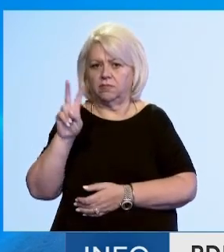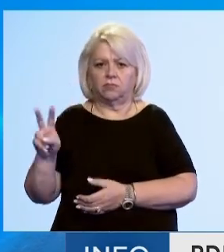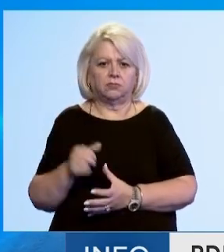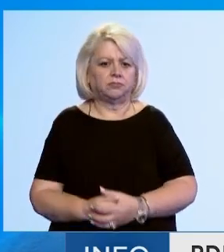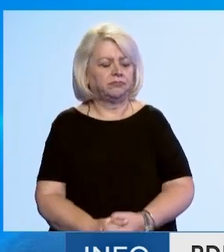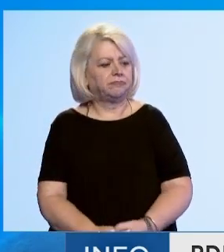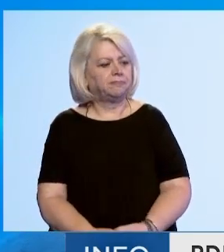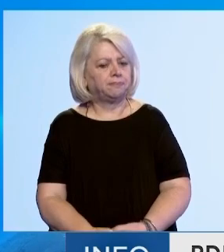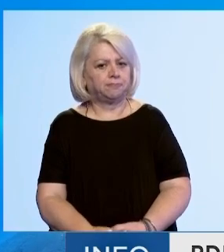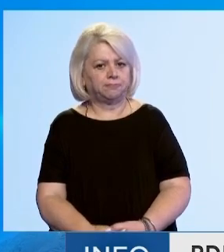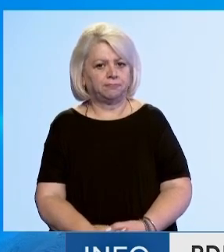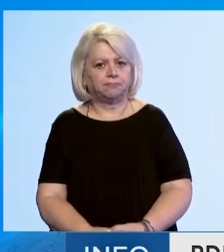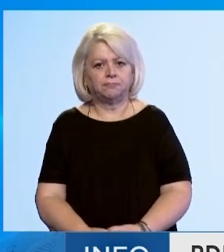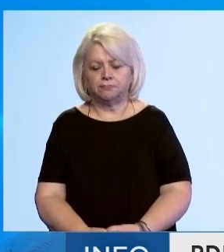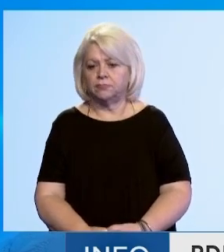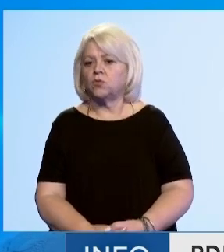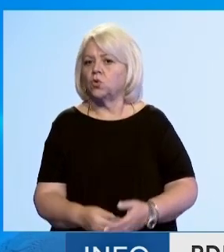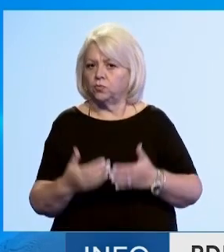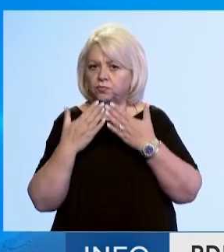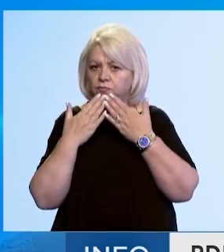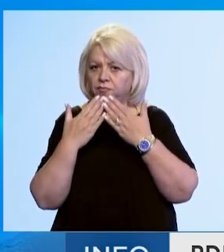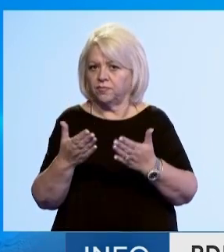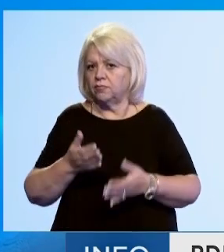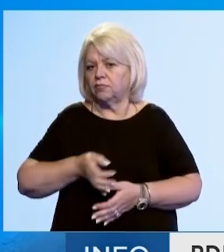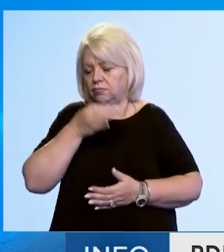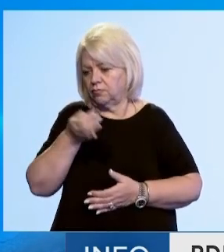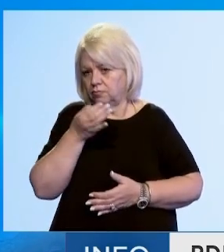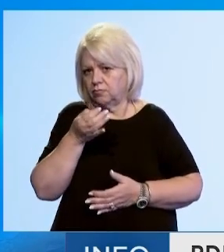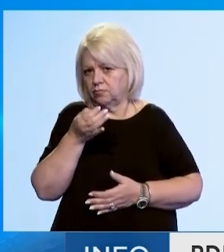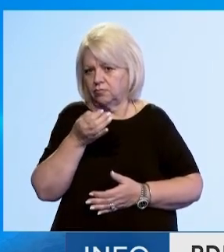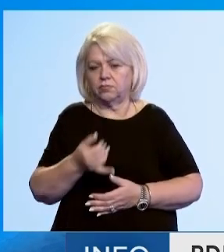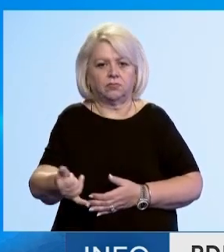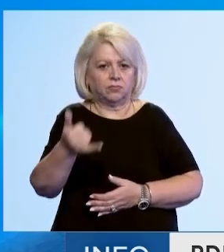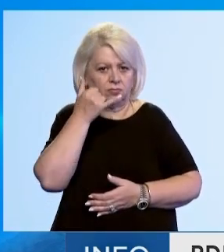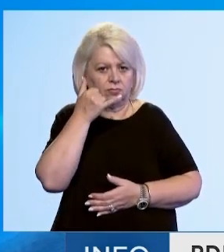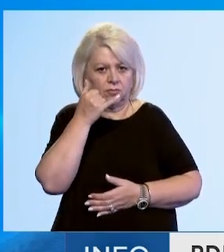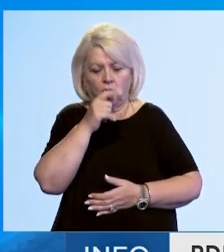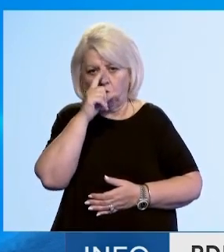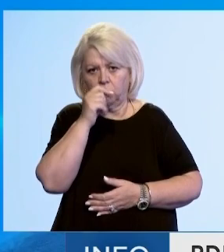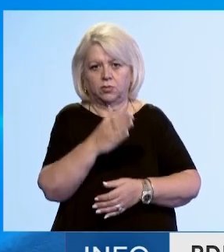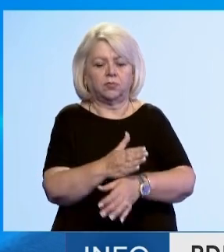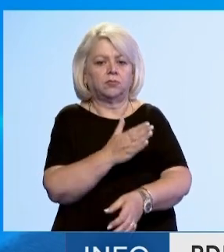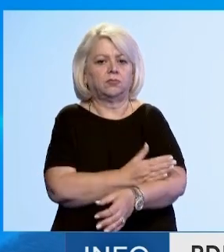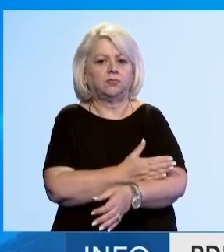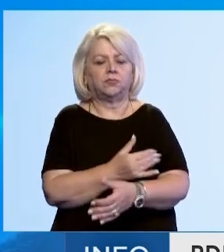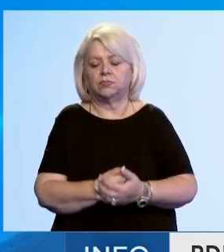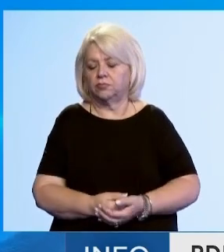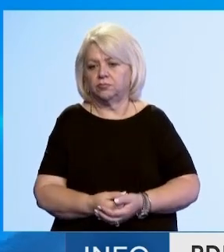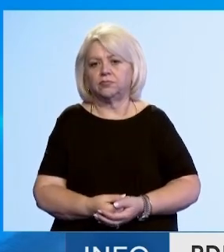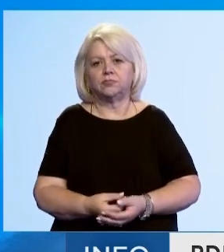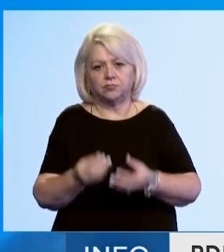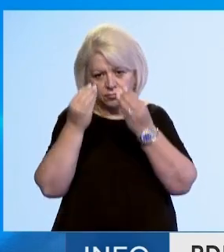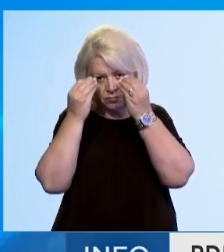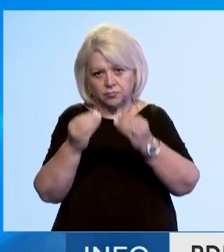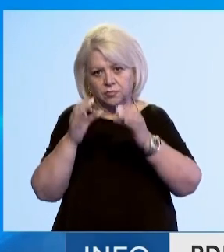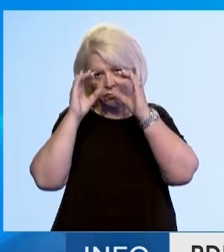vetëvendosje. Zoti Zhitia, unë të falenderoj për këtë paraqitje të drejtë për drejtë nga komuna e Podujevës. Të nderuar shikues, ne